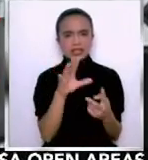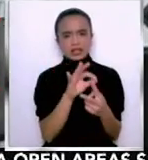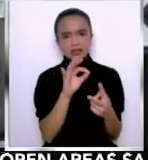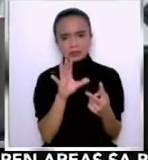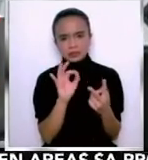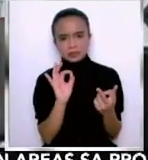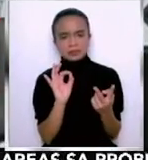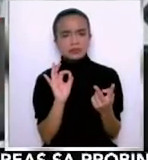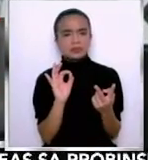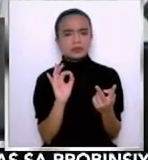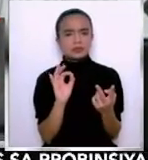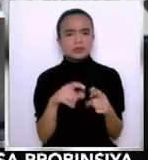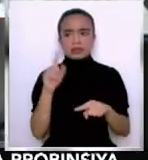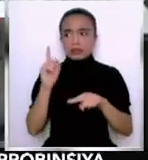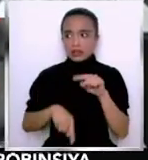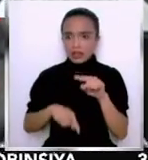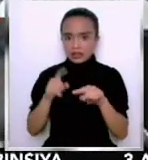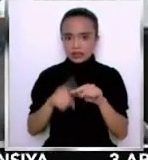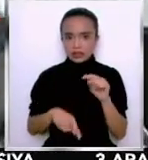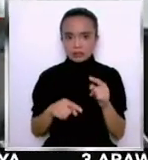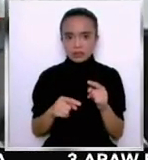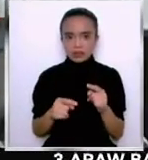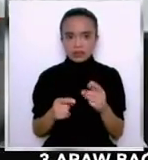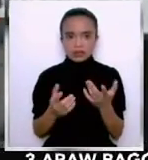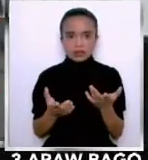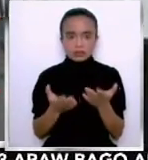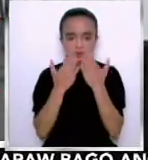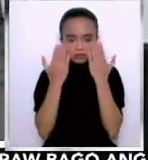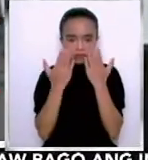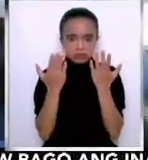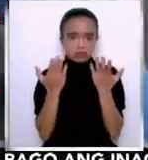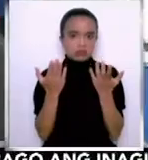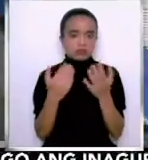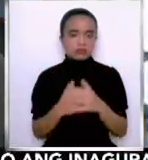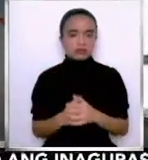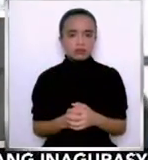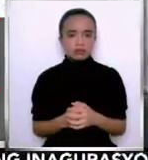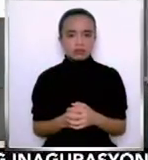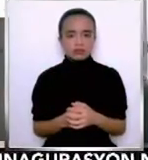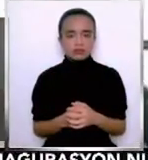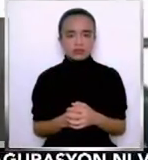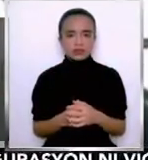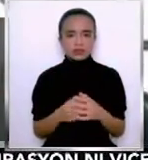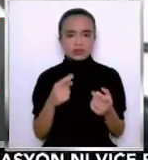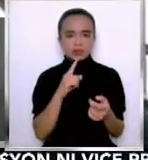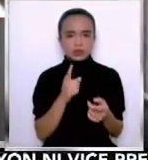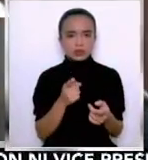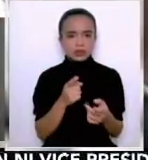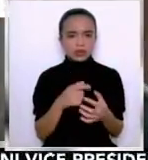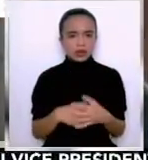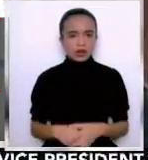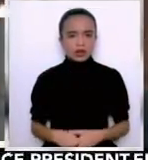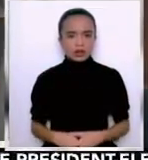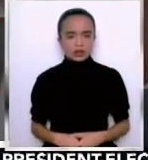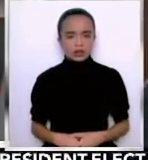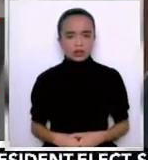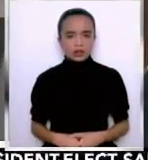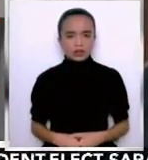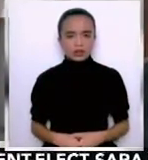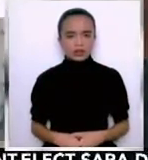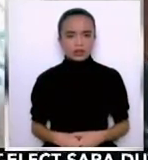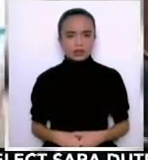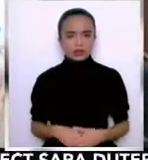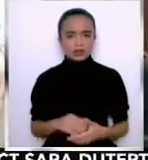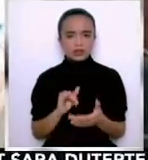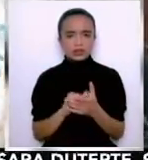man pwede, basa po na mong mask inikuan. May magtatao, dasay suhod ng bulsa. Nami, mas kadagatan, good. Nya gawas lag namin sa daplin kay okay